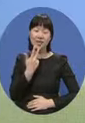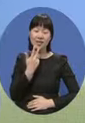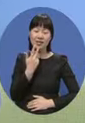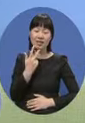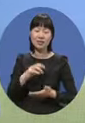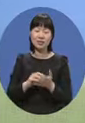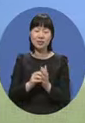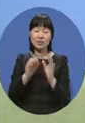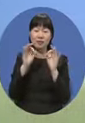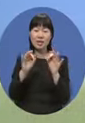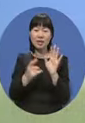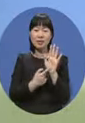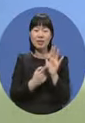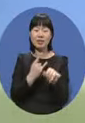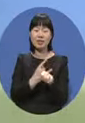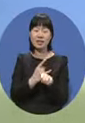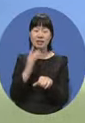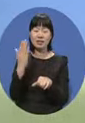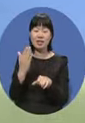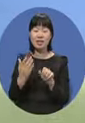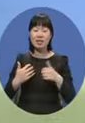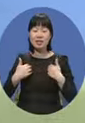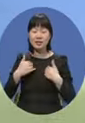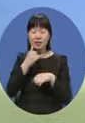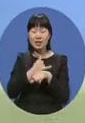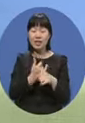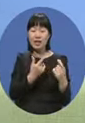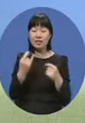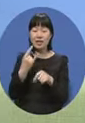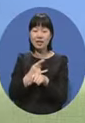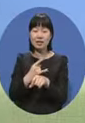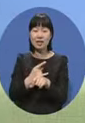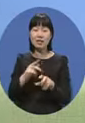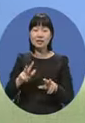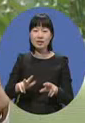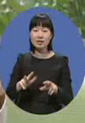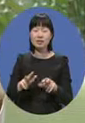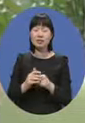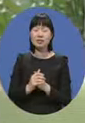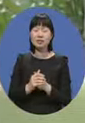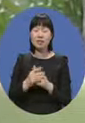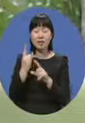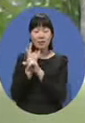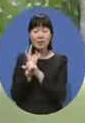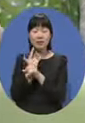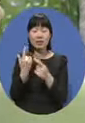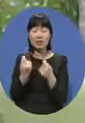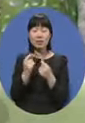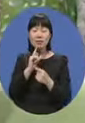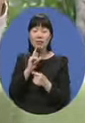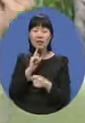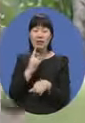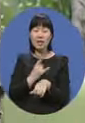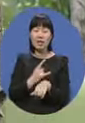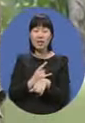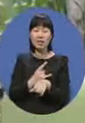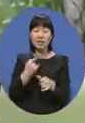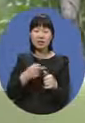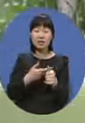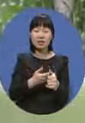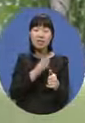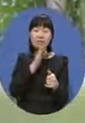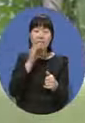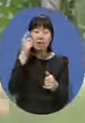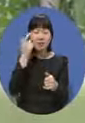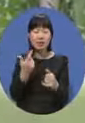일곱 살쯤 되면은 이제 표현을 해야 됩니다 재밌겠네 함께 하자네 근데 선생님 이거를 그러면 매일매일 이런 말을 하게끔 가르치는게 맞는